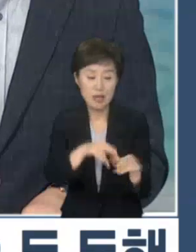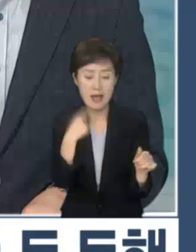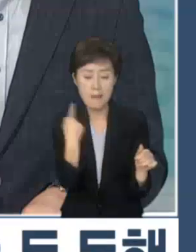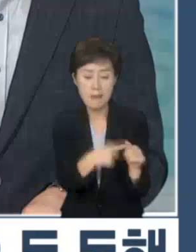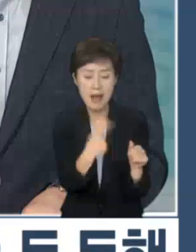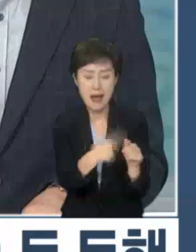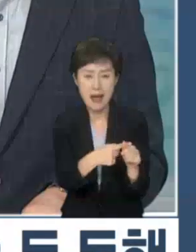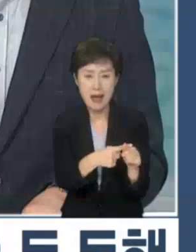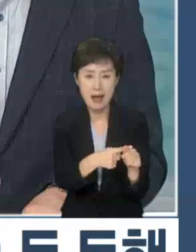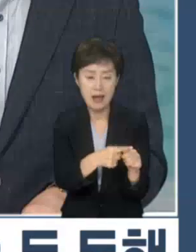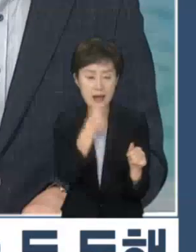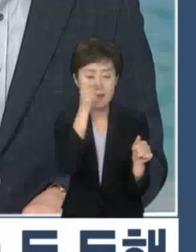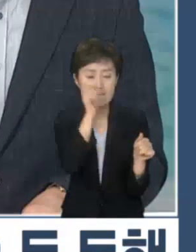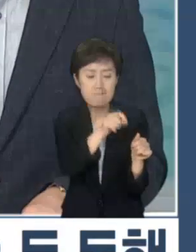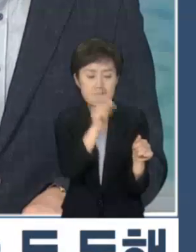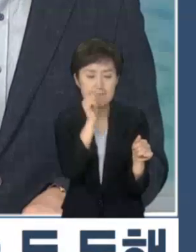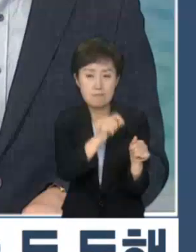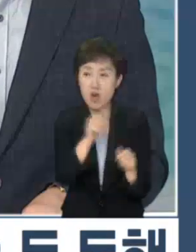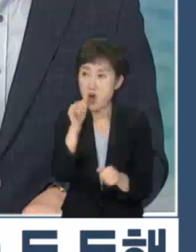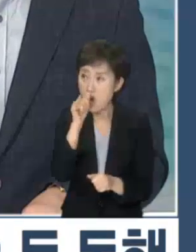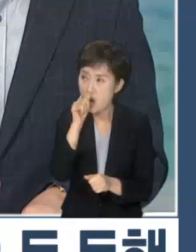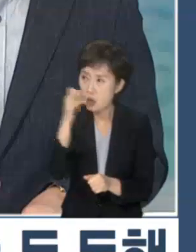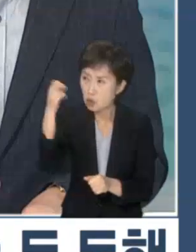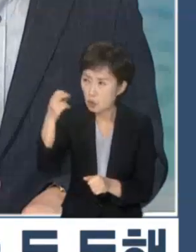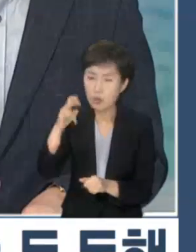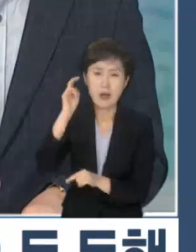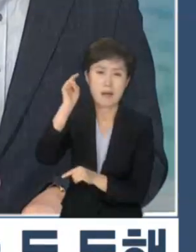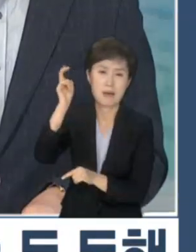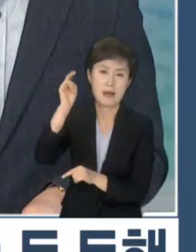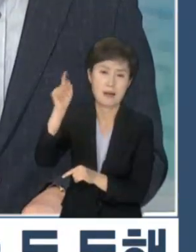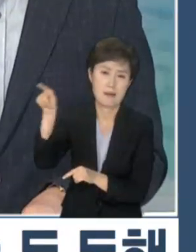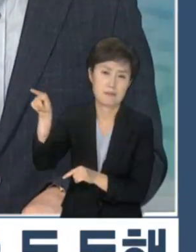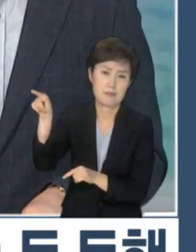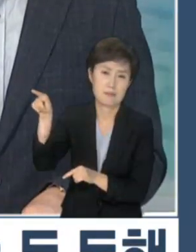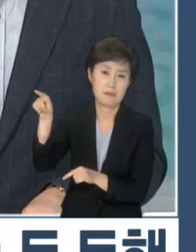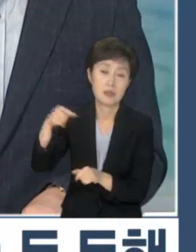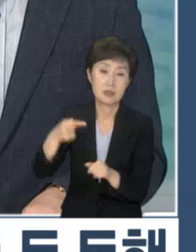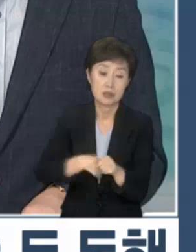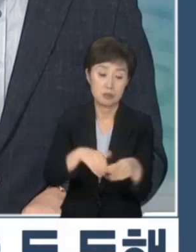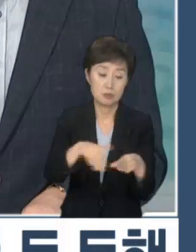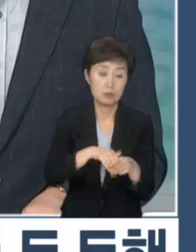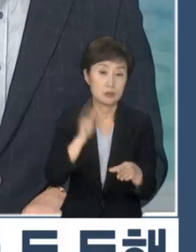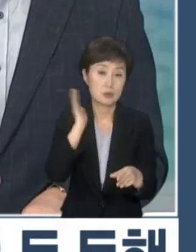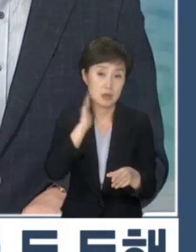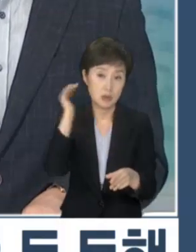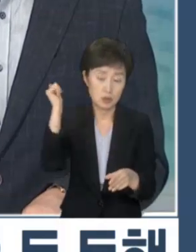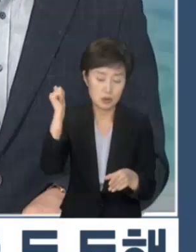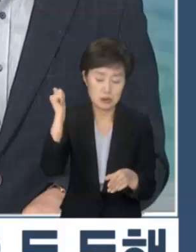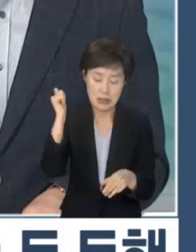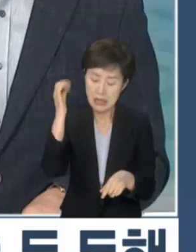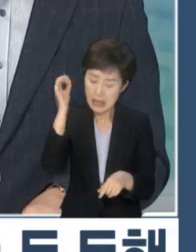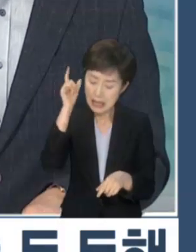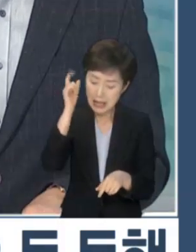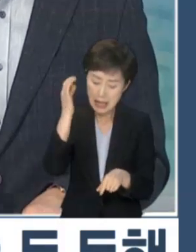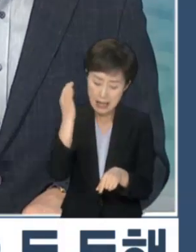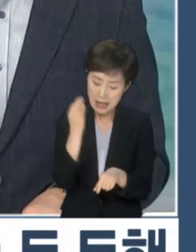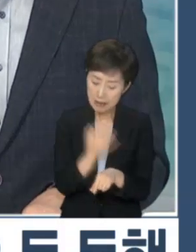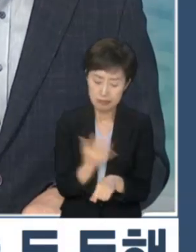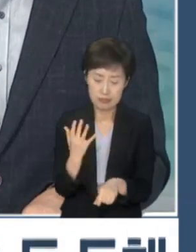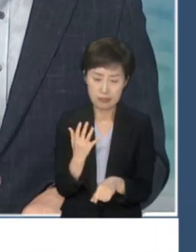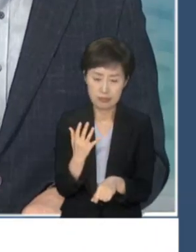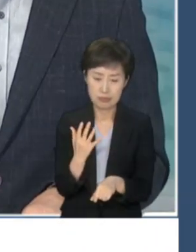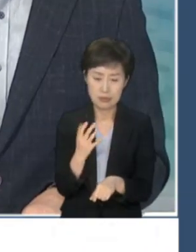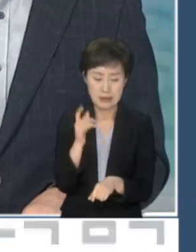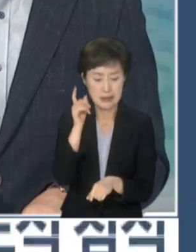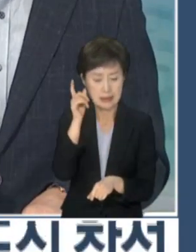전직 정부에 대한 흠집내기를 또 하지 않겠습니까? 그러면 문재인 대통령은 나오시기 싫어도 굉장히